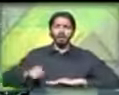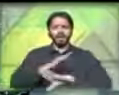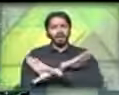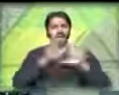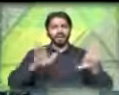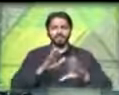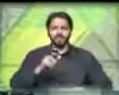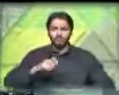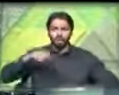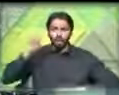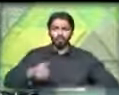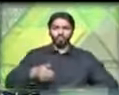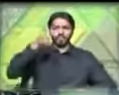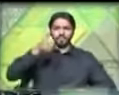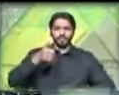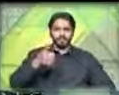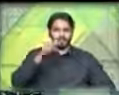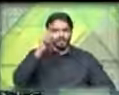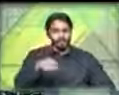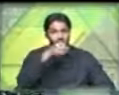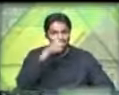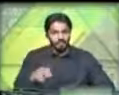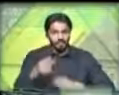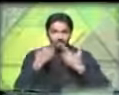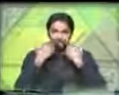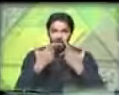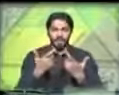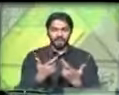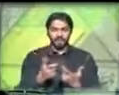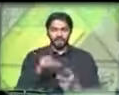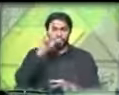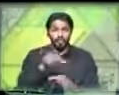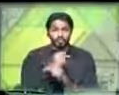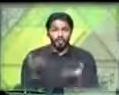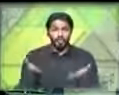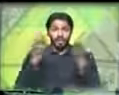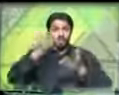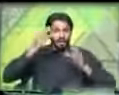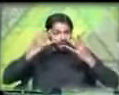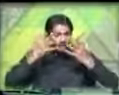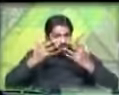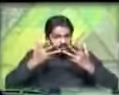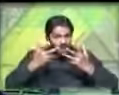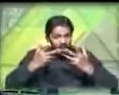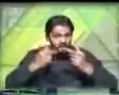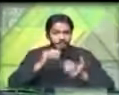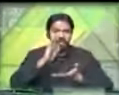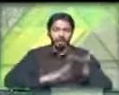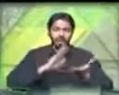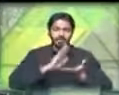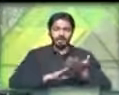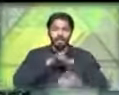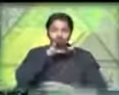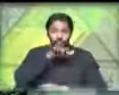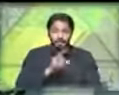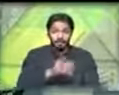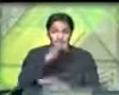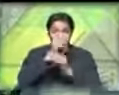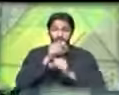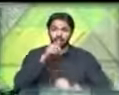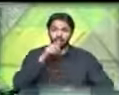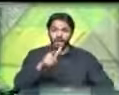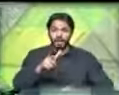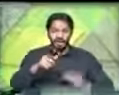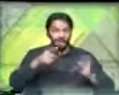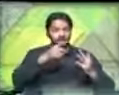وعند الخلق. سبحان الله. لذا قال نبينا صلى الله عليه وسلم: صلى الله عليه وسلم، القضاة ثلاثة، قاض في